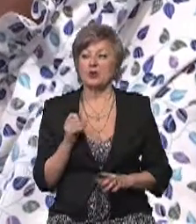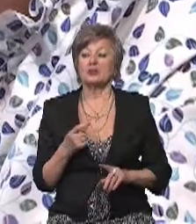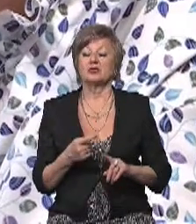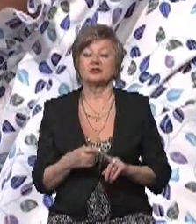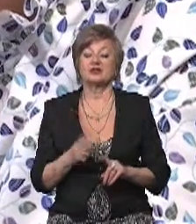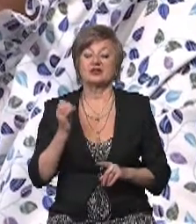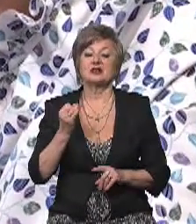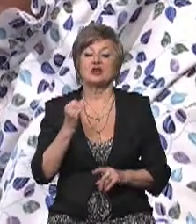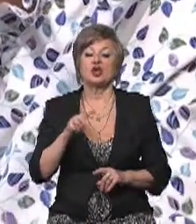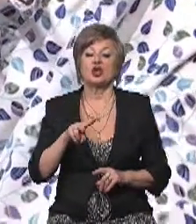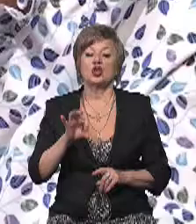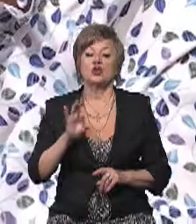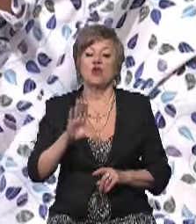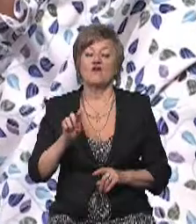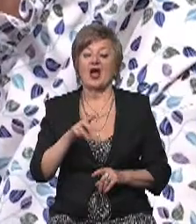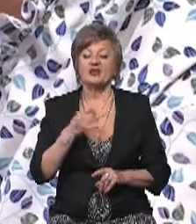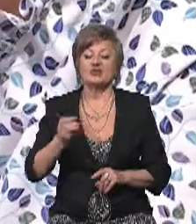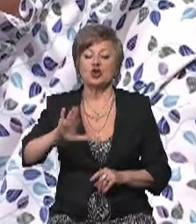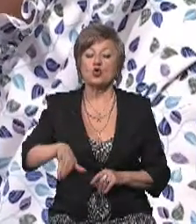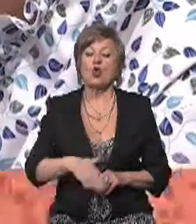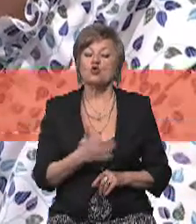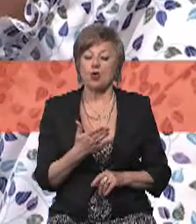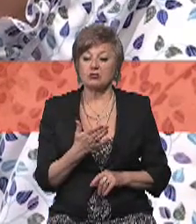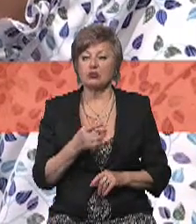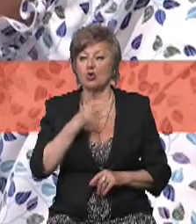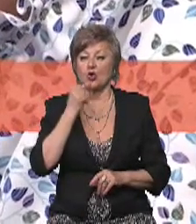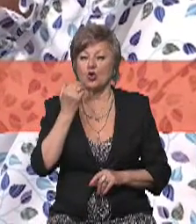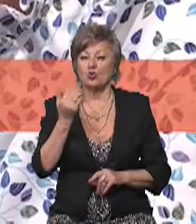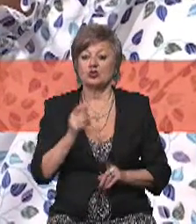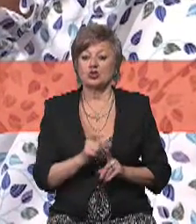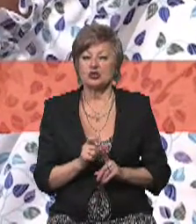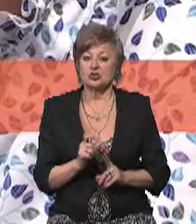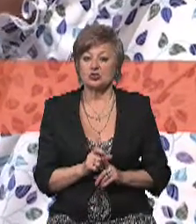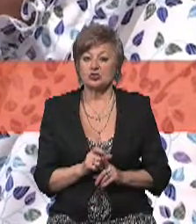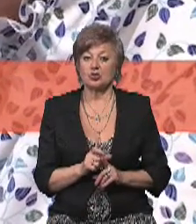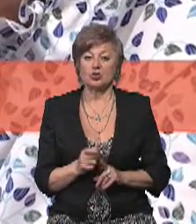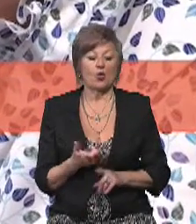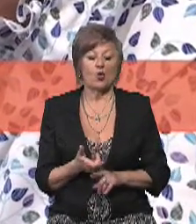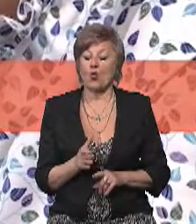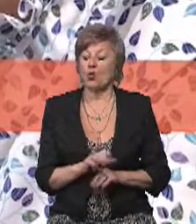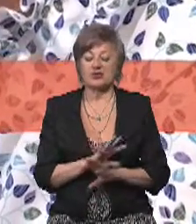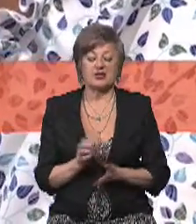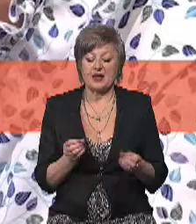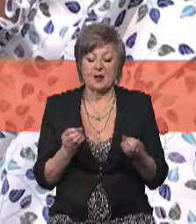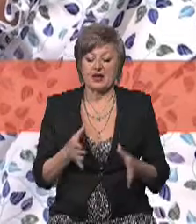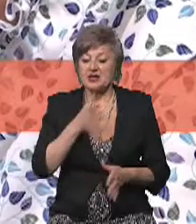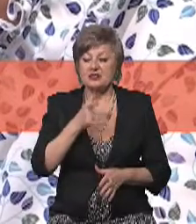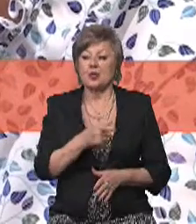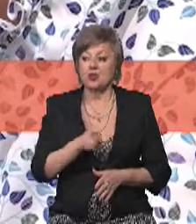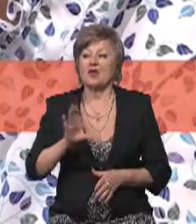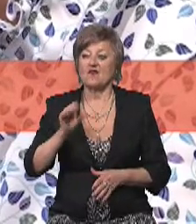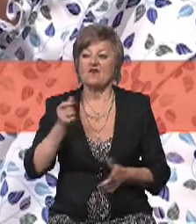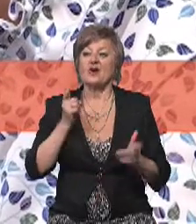котел, бо йдеться про російський вимір і тому російське слово. Це був дуже непростий період. Чи погоджуєтесь,